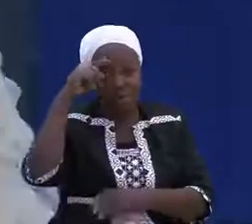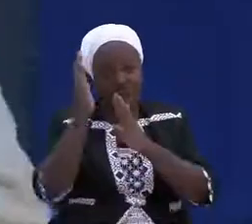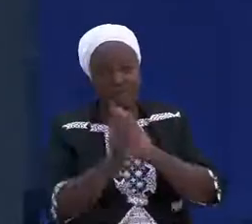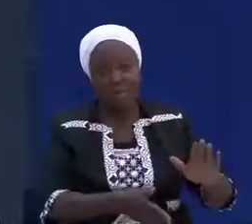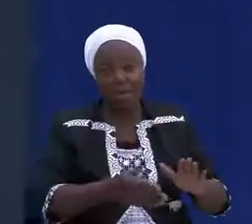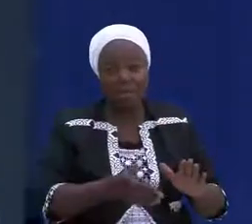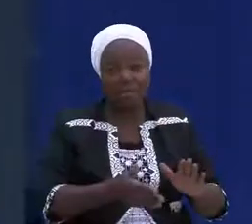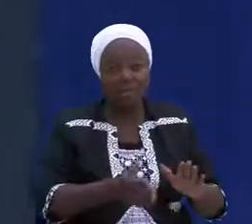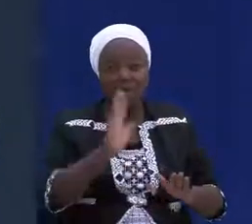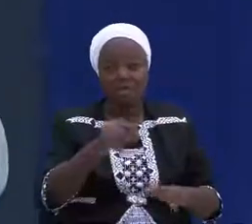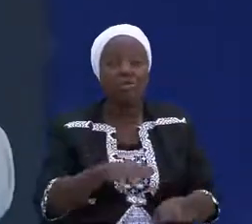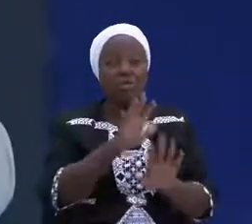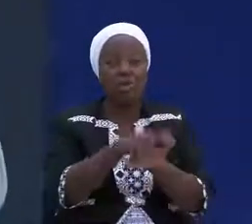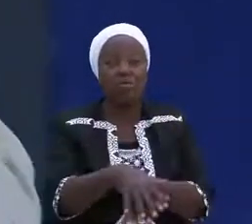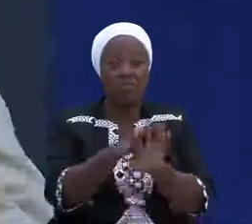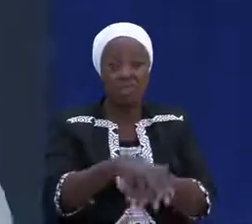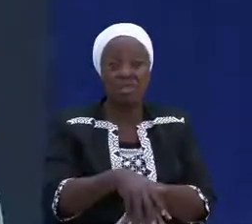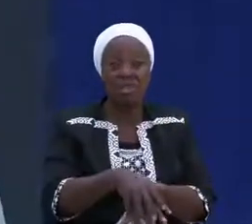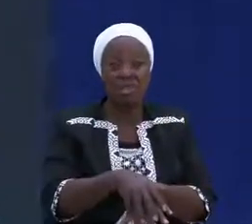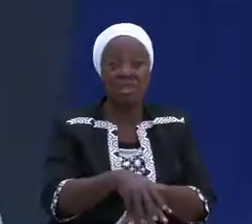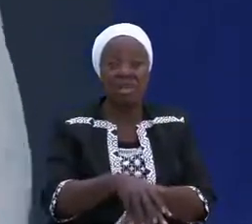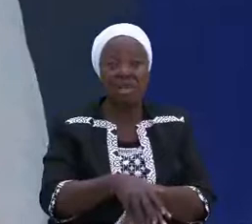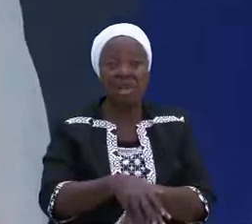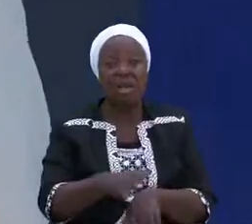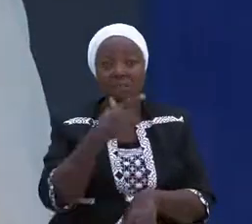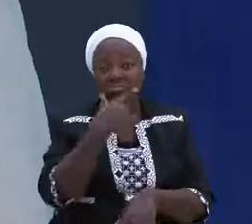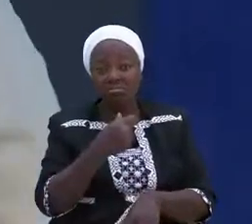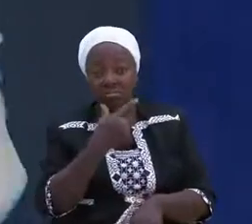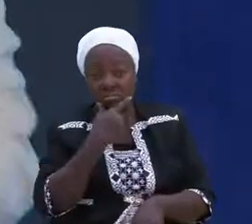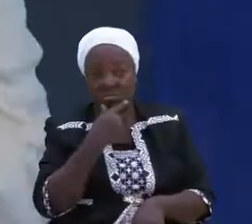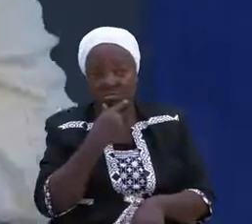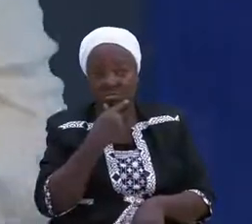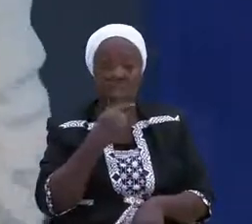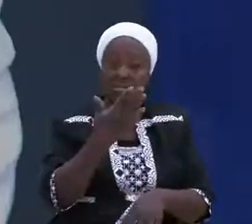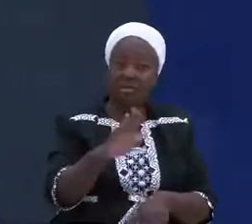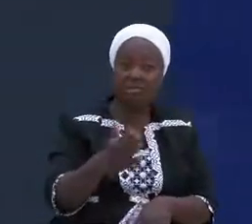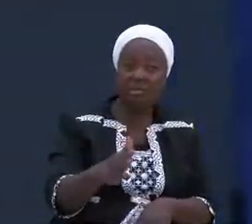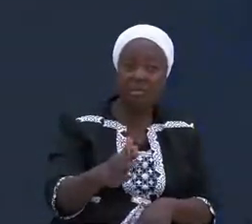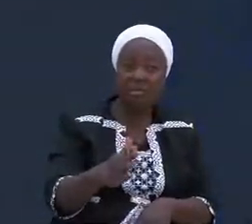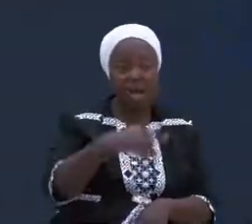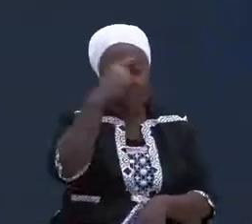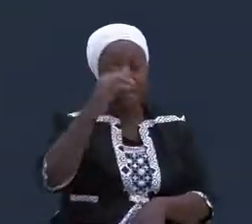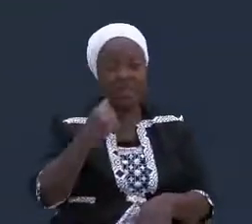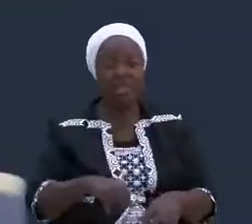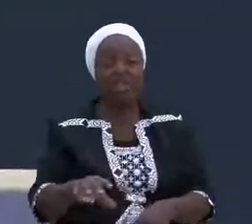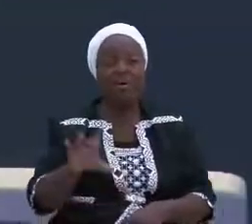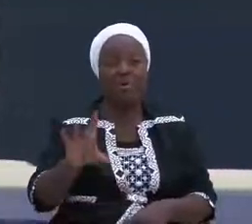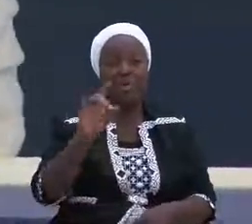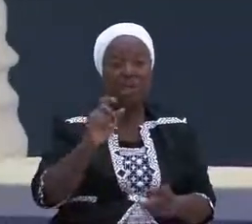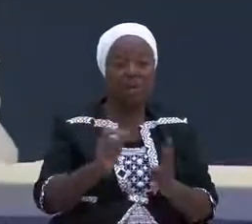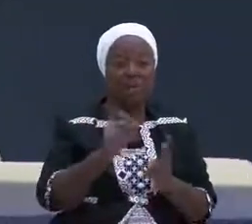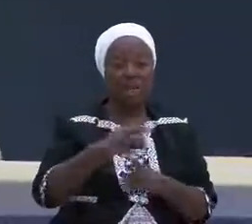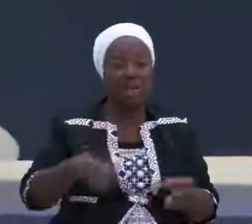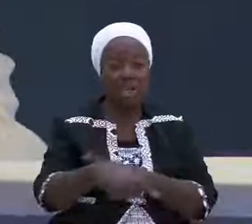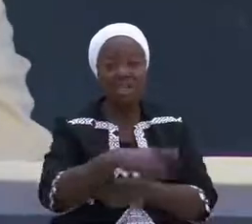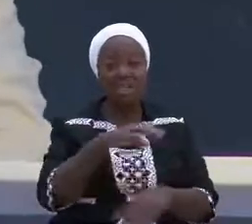abandonnez votre hypocrisie, parce que il a réservé un jour, il a fixé un jour où il jugera